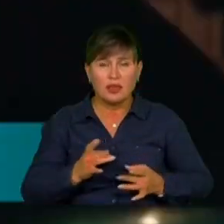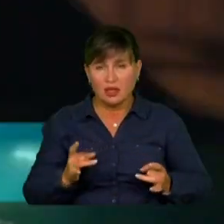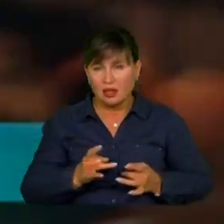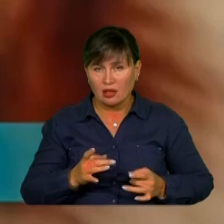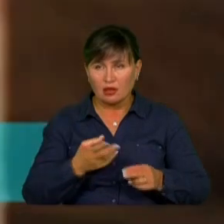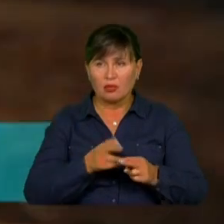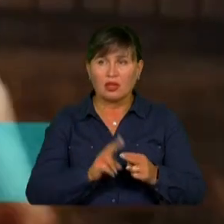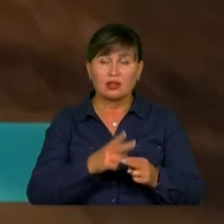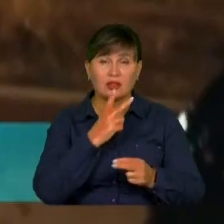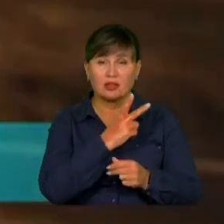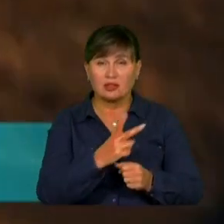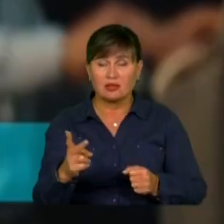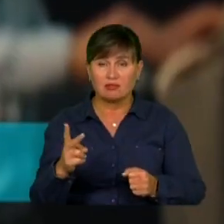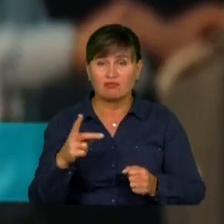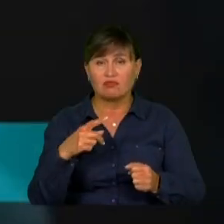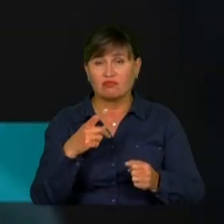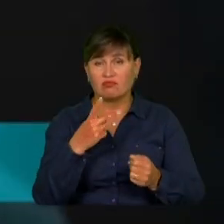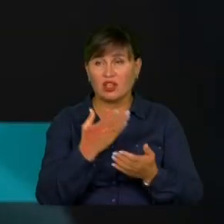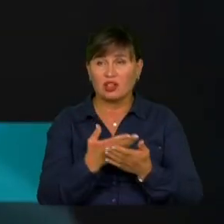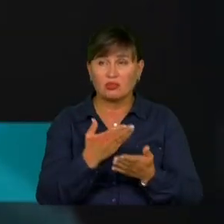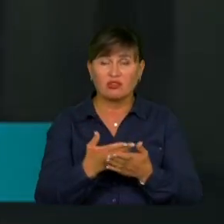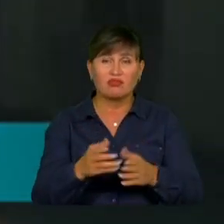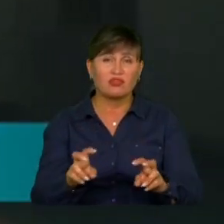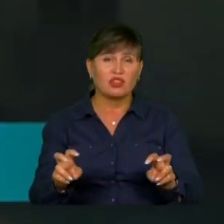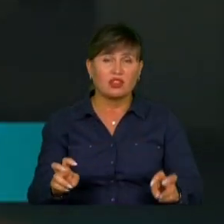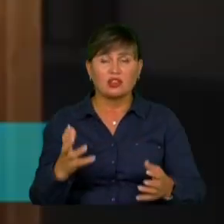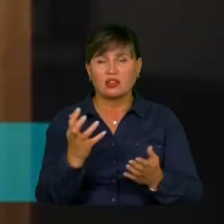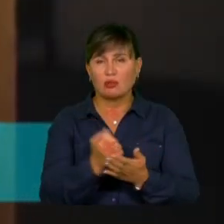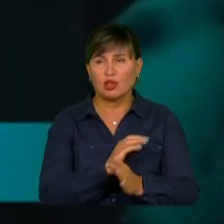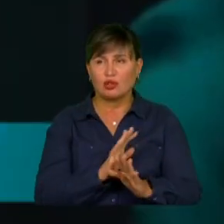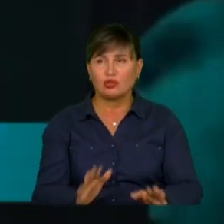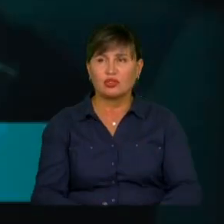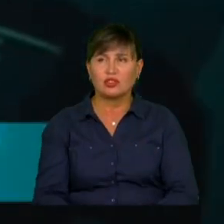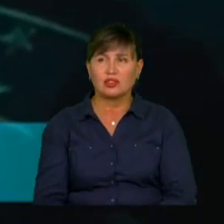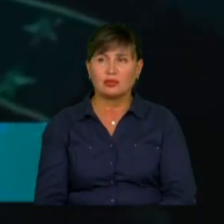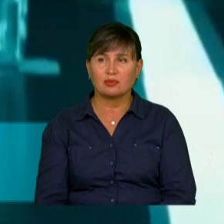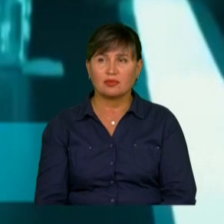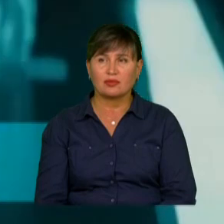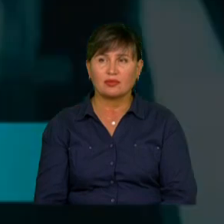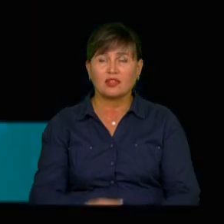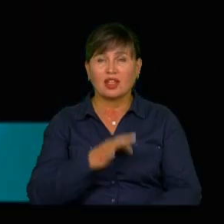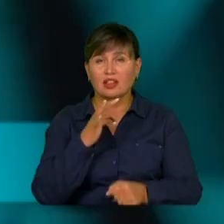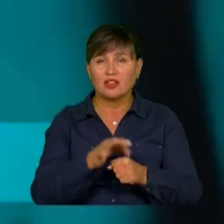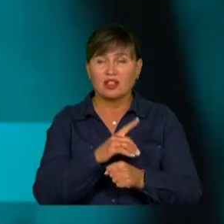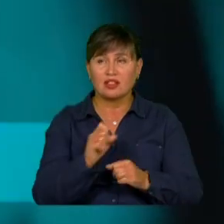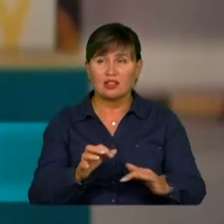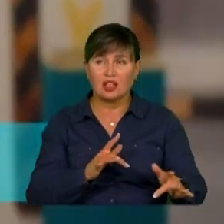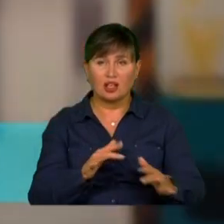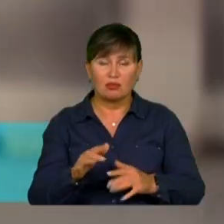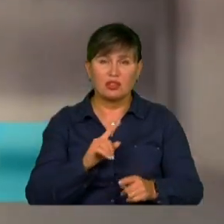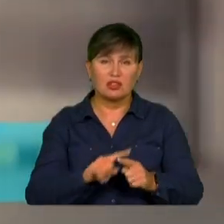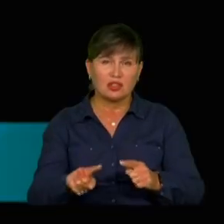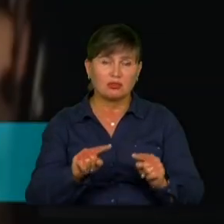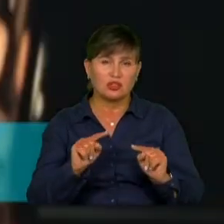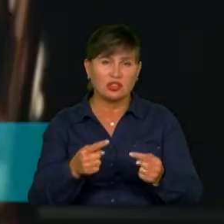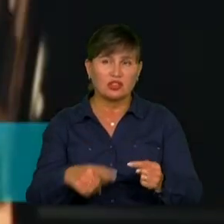похрустеть сладким попкорном, вальяжно расположившись в кресле, не получится. И как ответственно за операцию настаивал на скорейшем